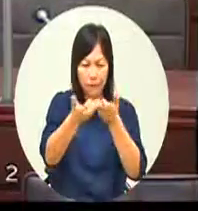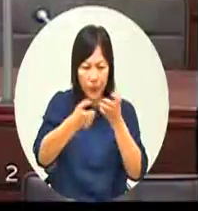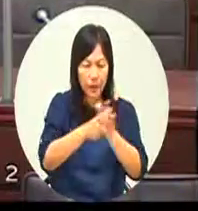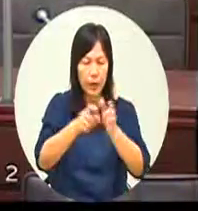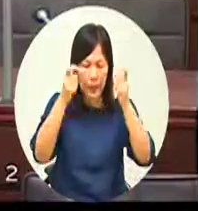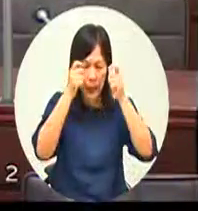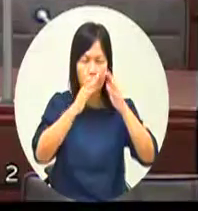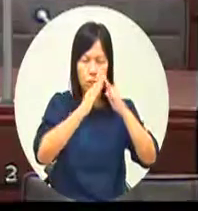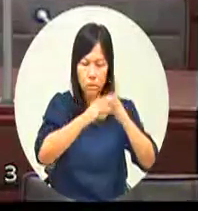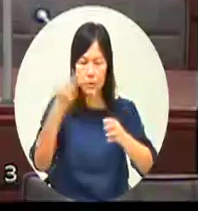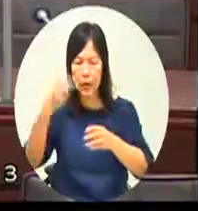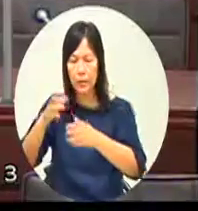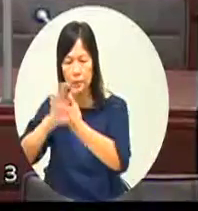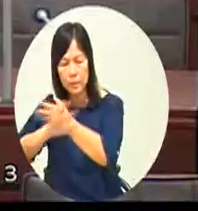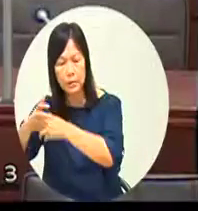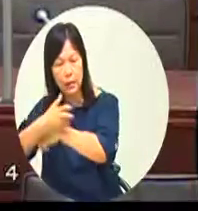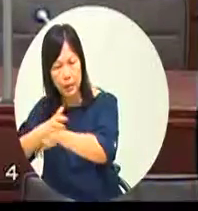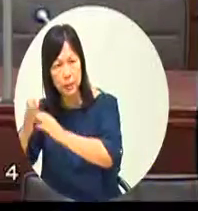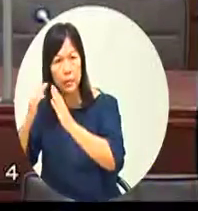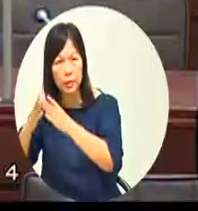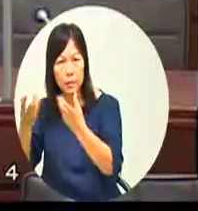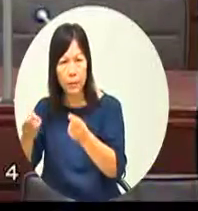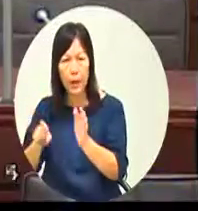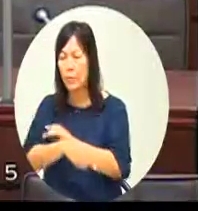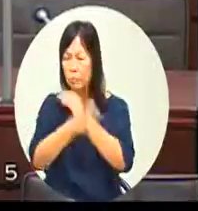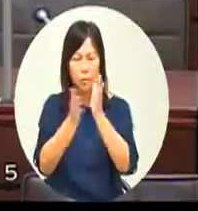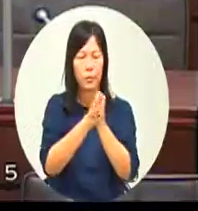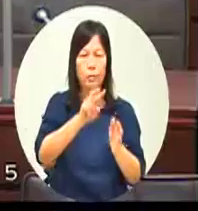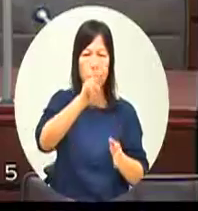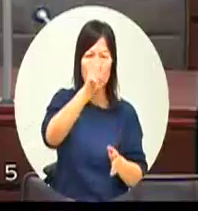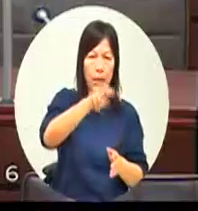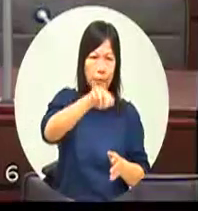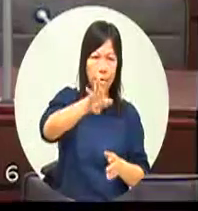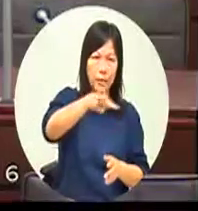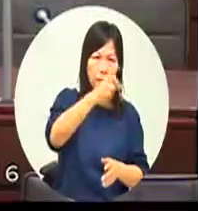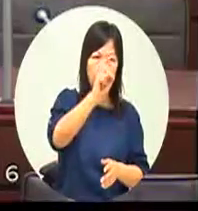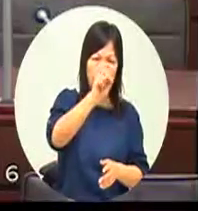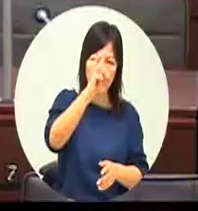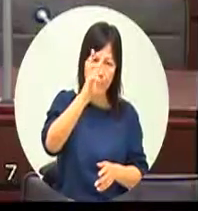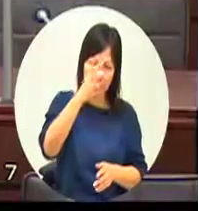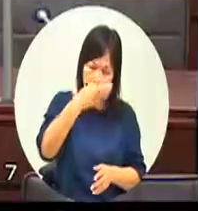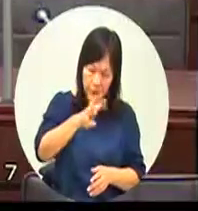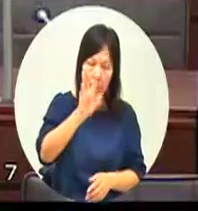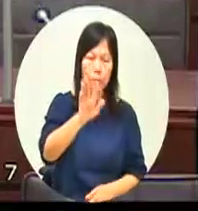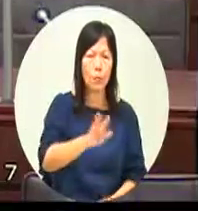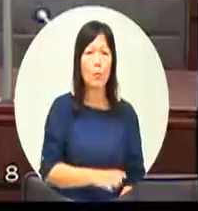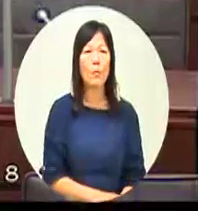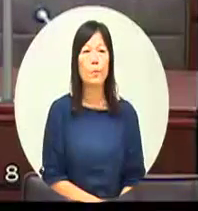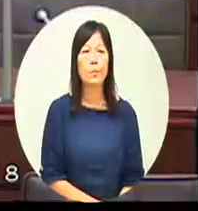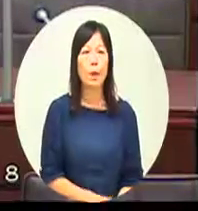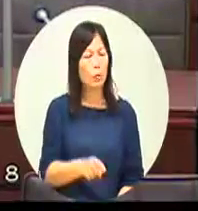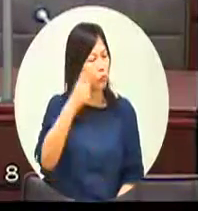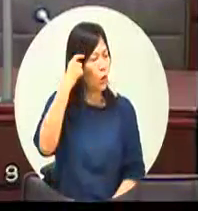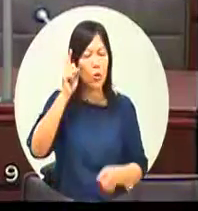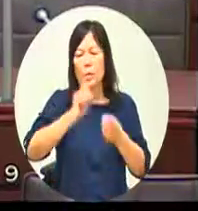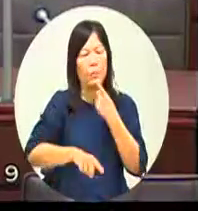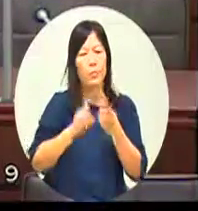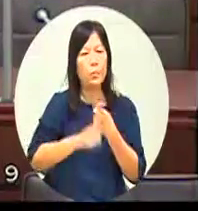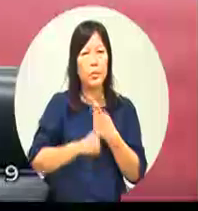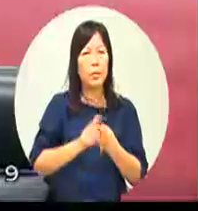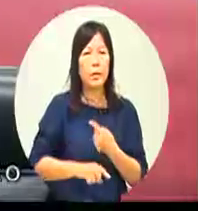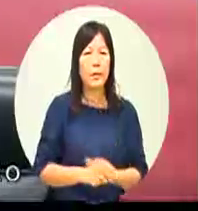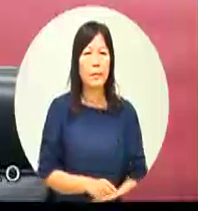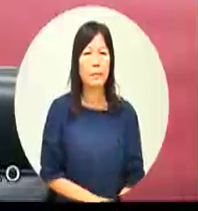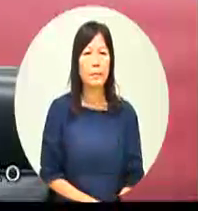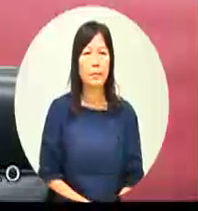市或外县市的，就是2413，2413块。 我觉得这样不合理。因